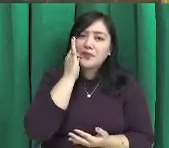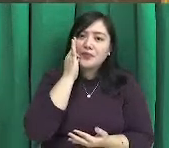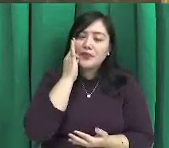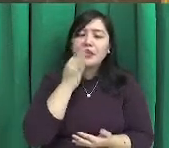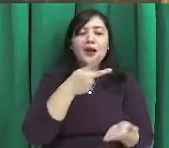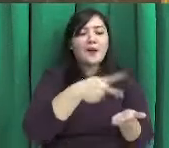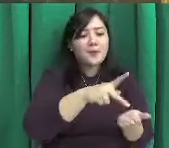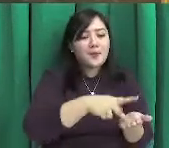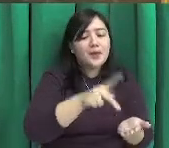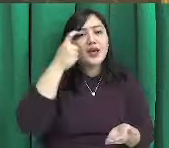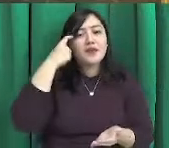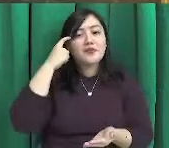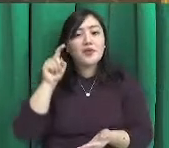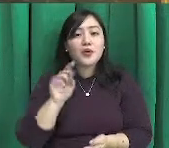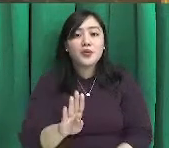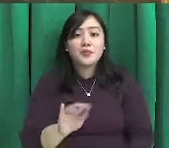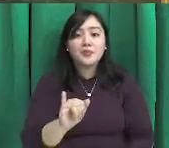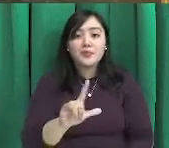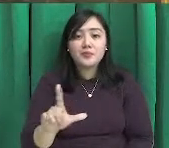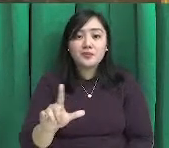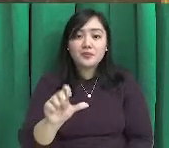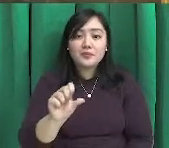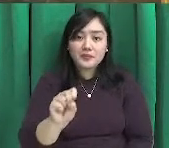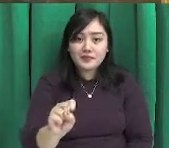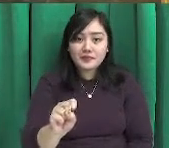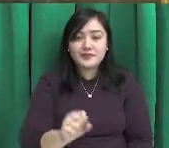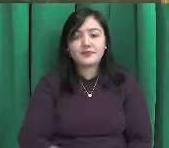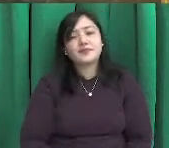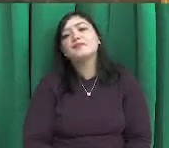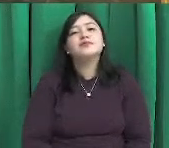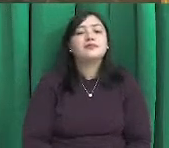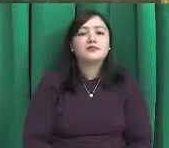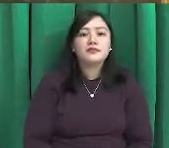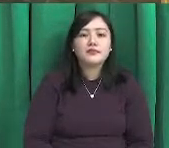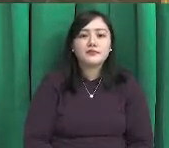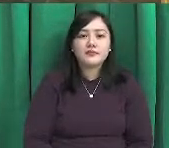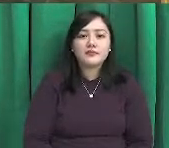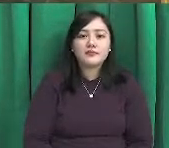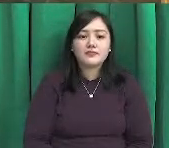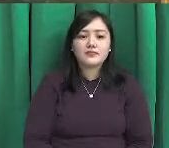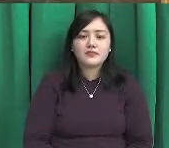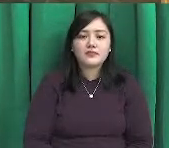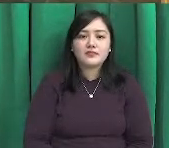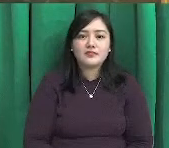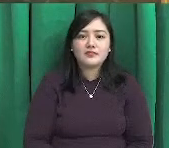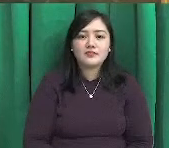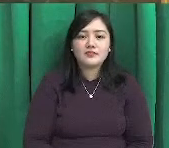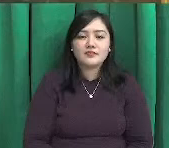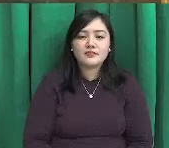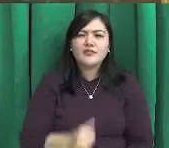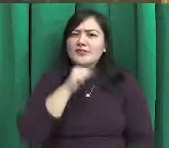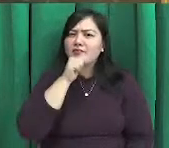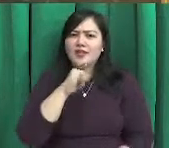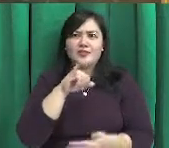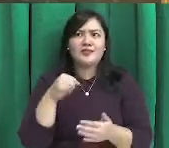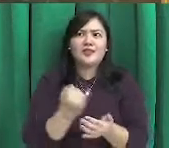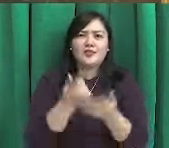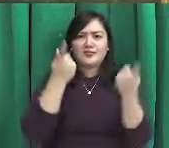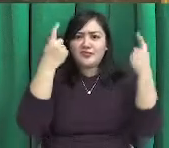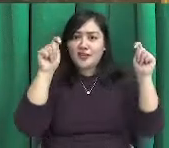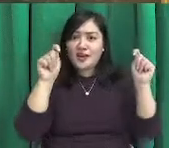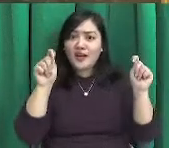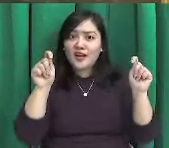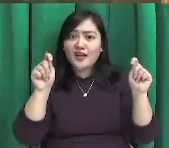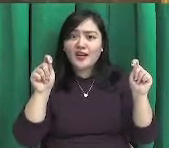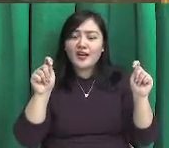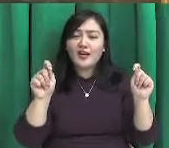ng ganyan na klase mga bayarin, abay, hindi ho yan nasa ulo lang at tsamba-tsamba. You see, now, tandaan nyo may